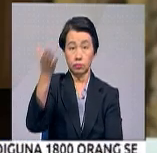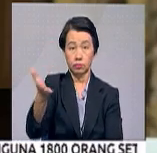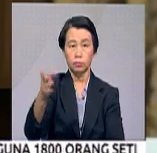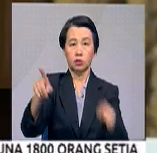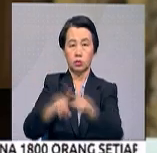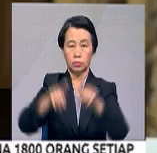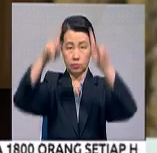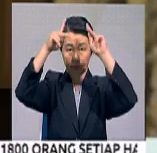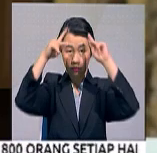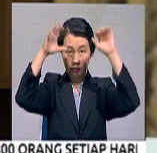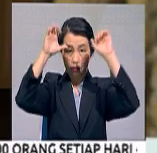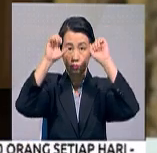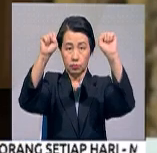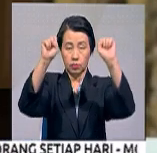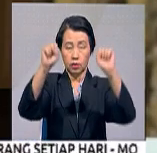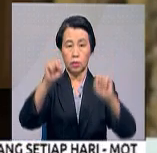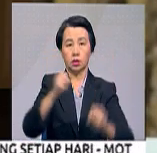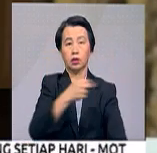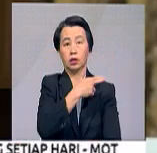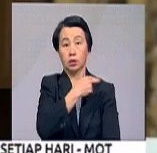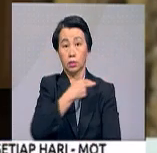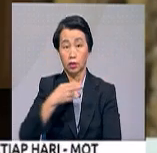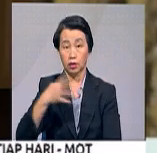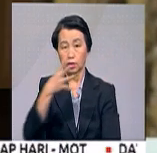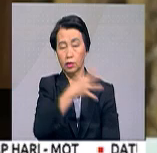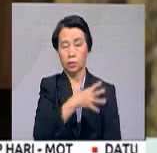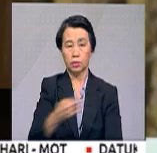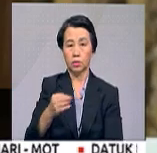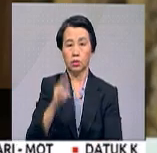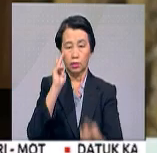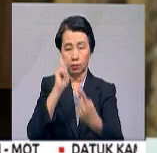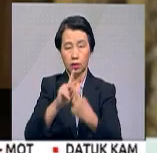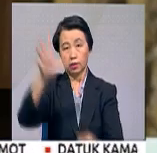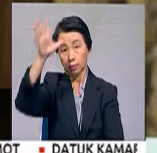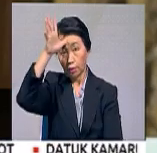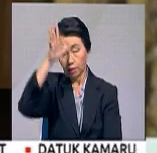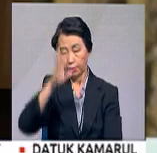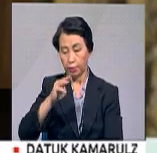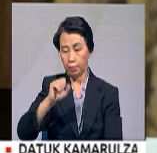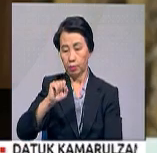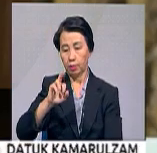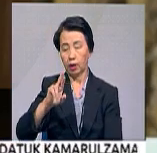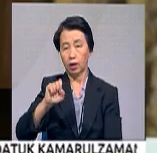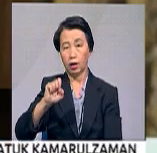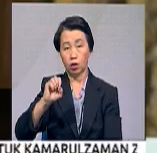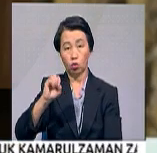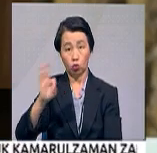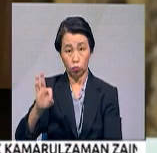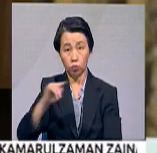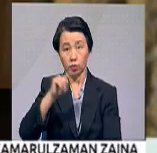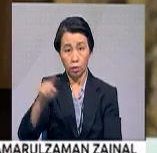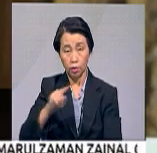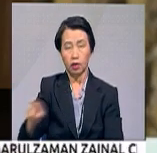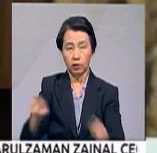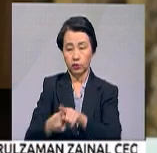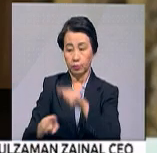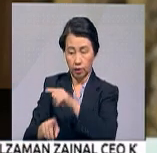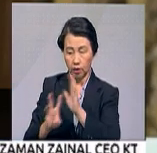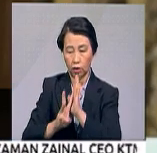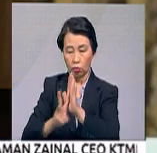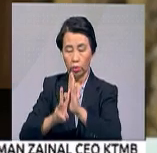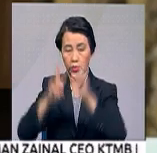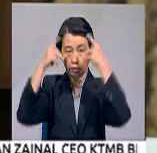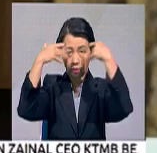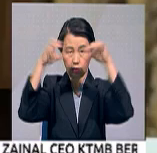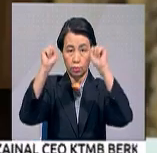sebagai Presiden Republik Indonesia dan juga kepada Bapak Ma'ruf Amin sebagai Wakil